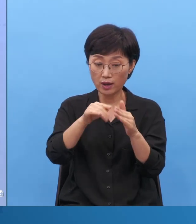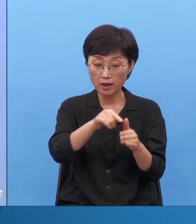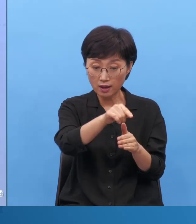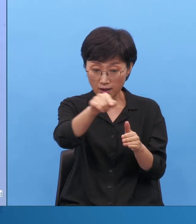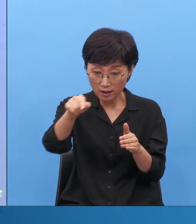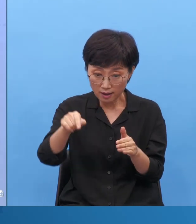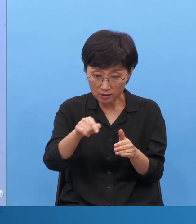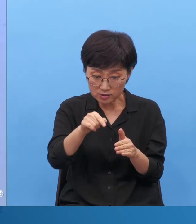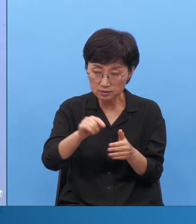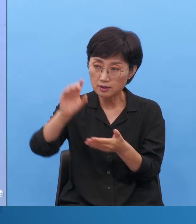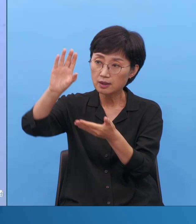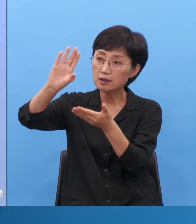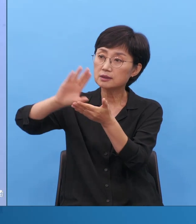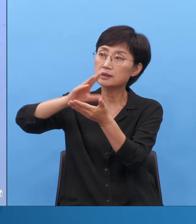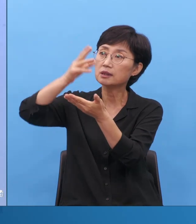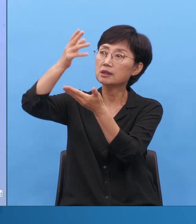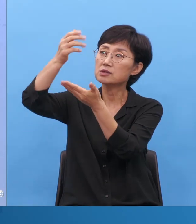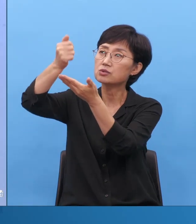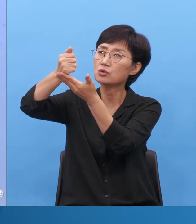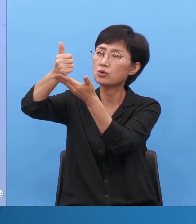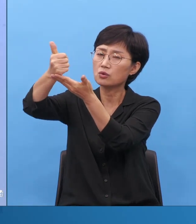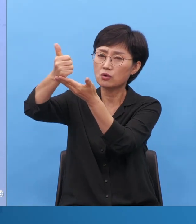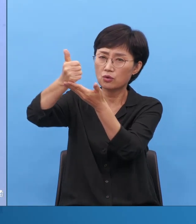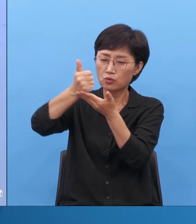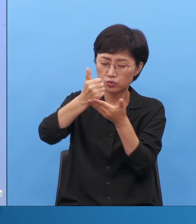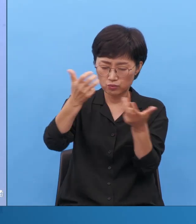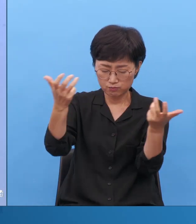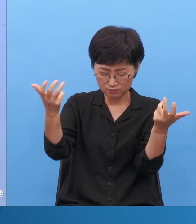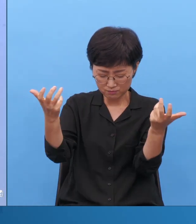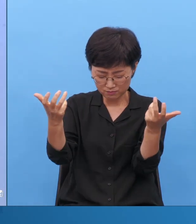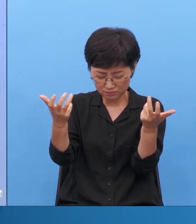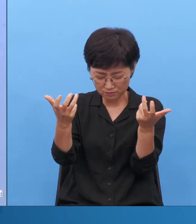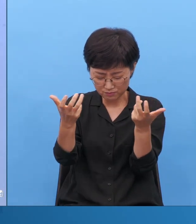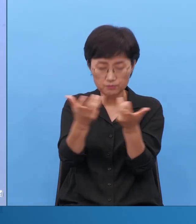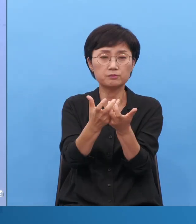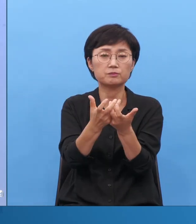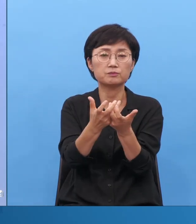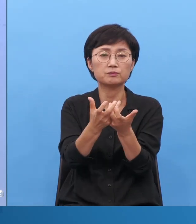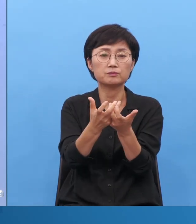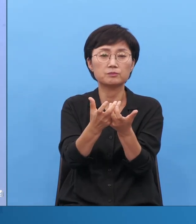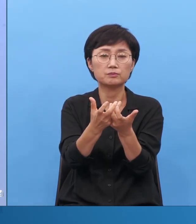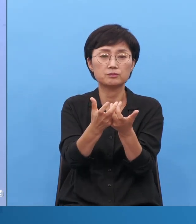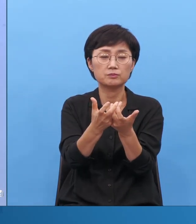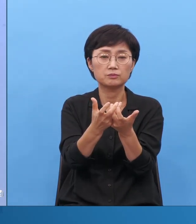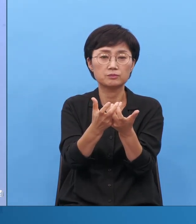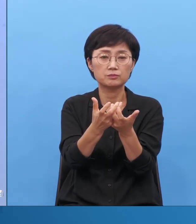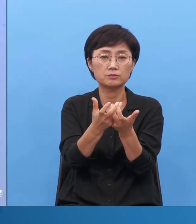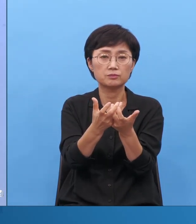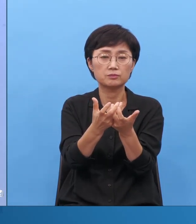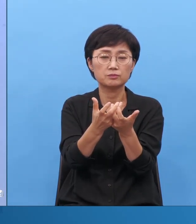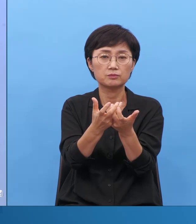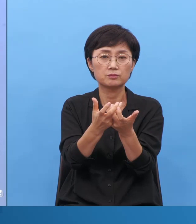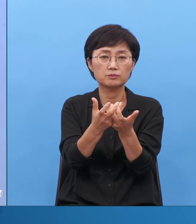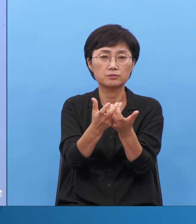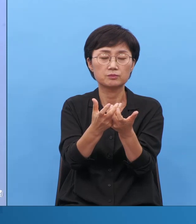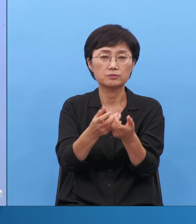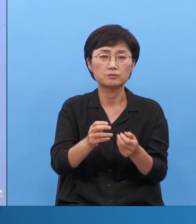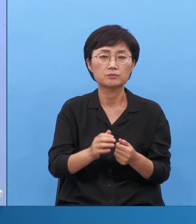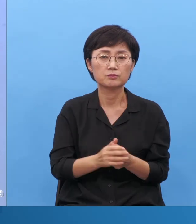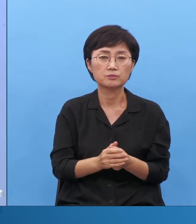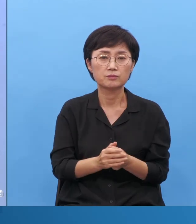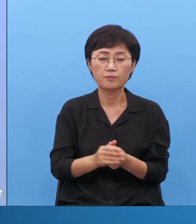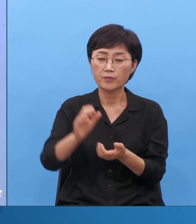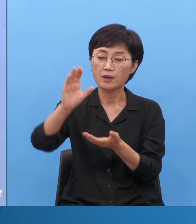완전히 영적 상태가 바뀐 상태죠. It means that the early church, they had a spiritual state where they 쉽게 completely 말하면 changed to